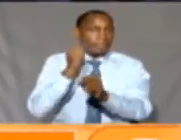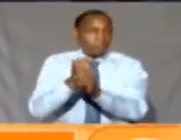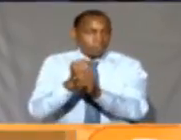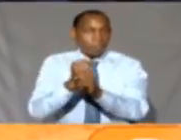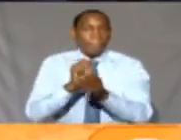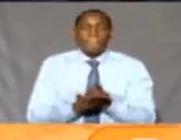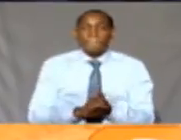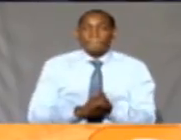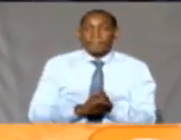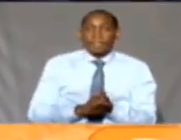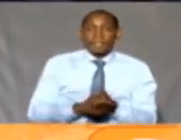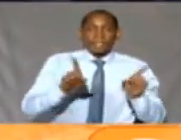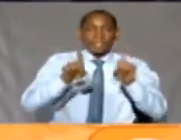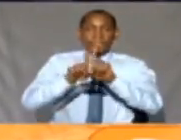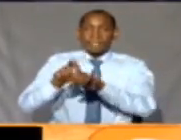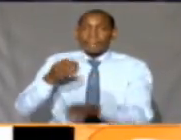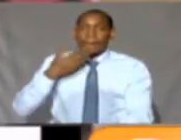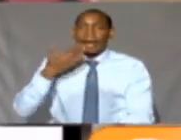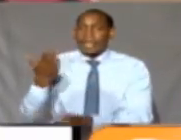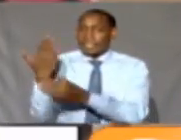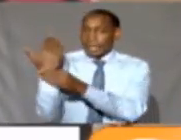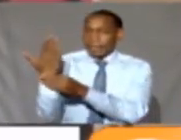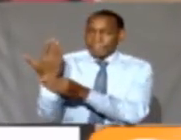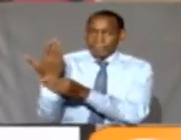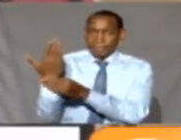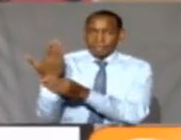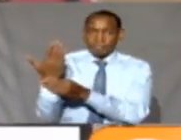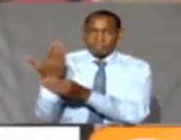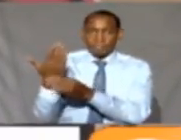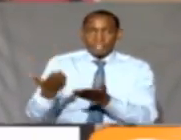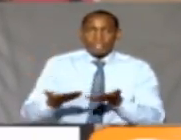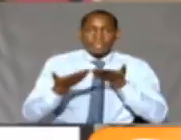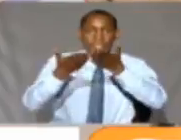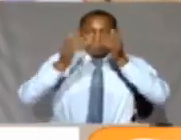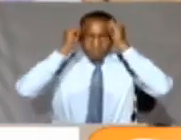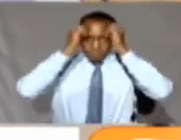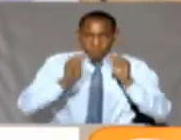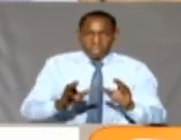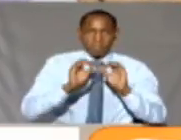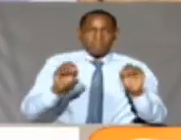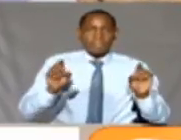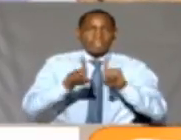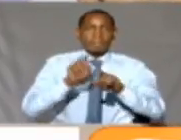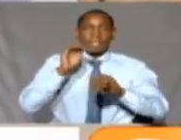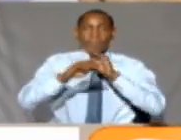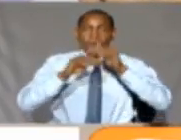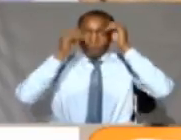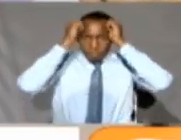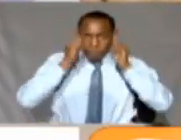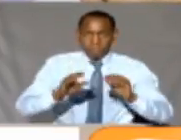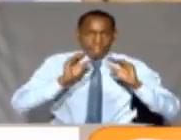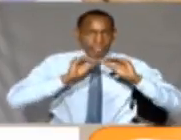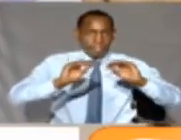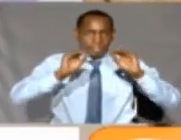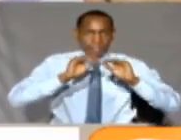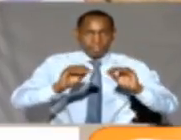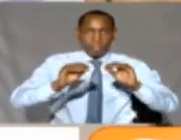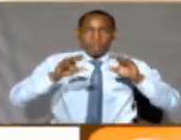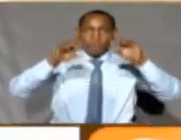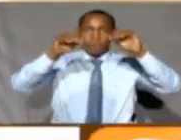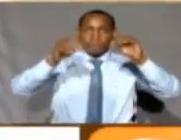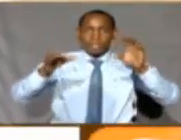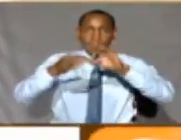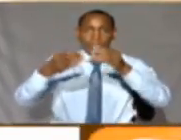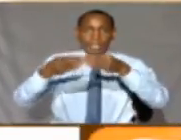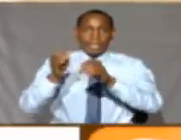Na kwa sababu majibu ya karatasi hizi hayatatolewa kwa wanafunzi na kwamba wanafunzi wote hapo watafuzu kuingia darasa la 4